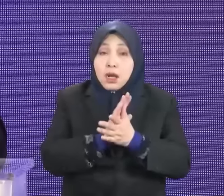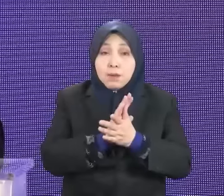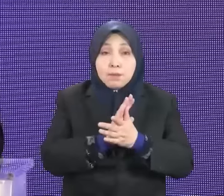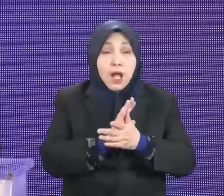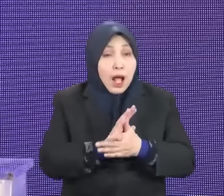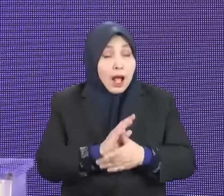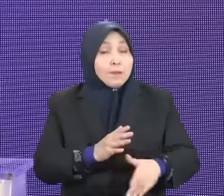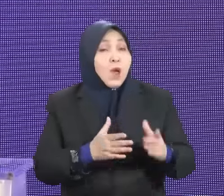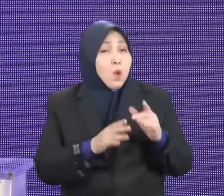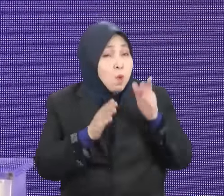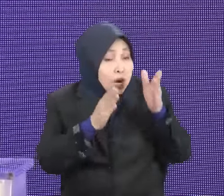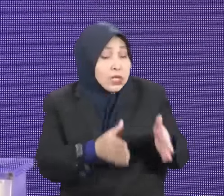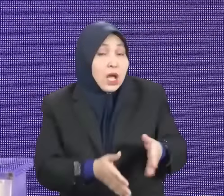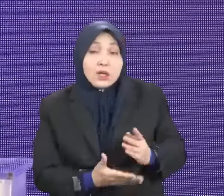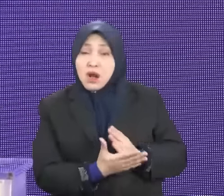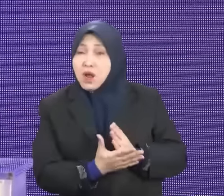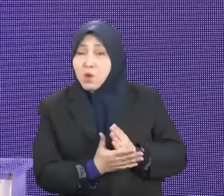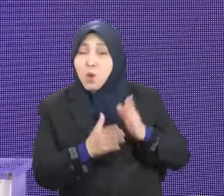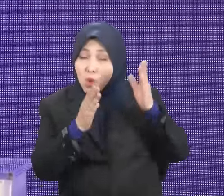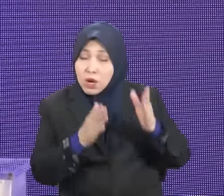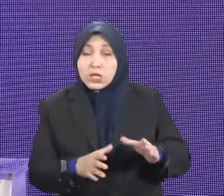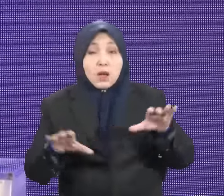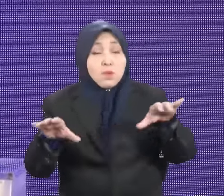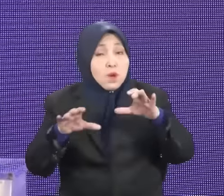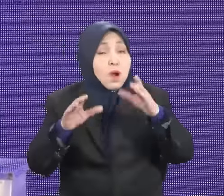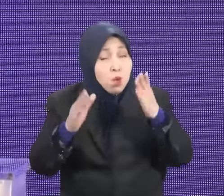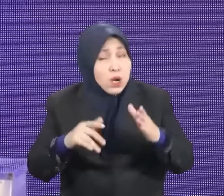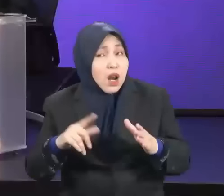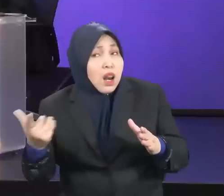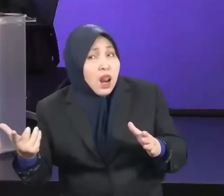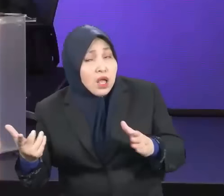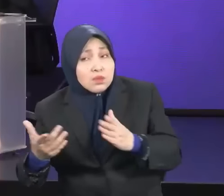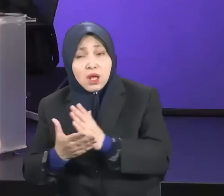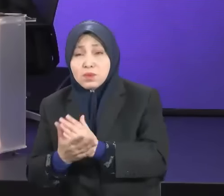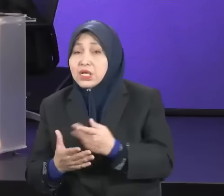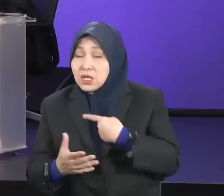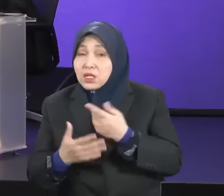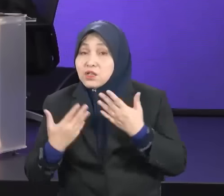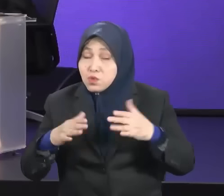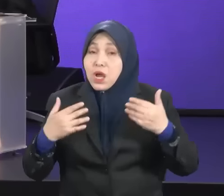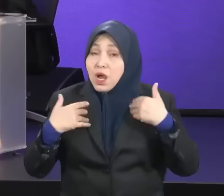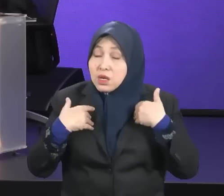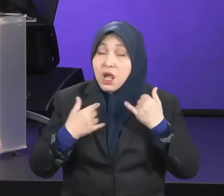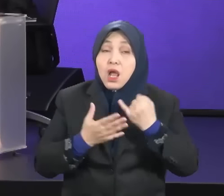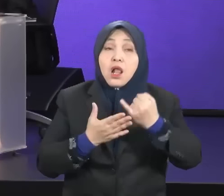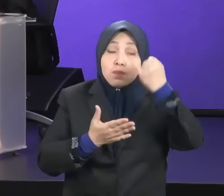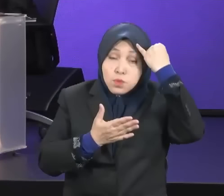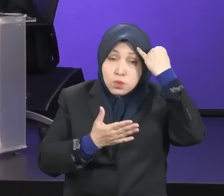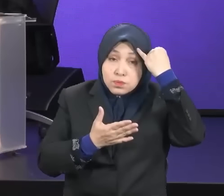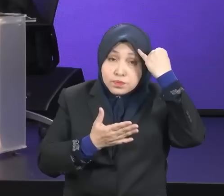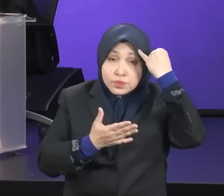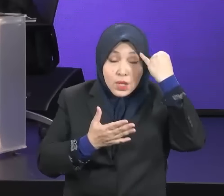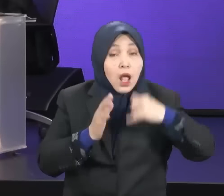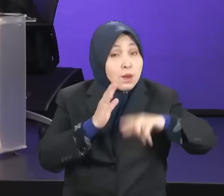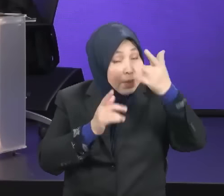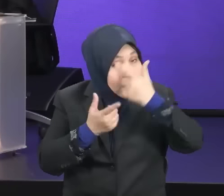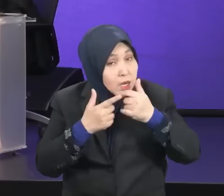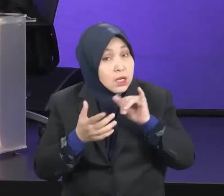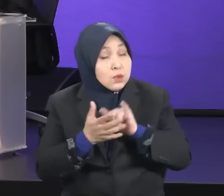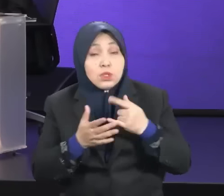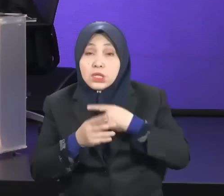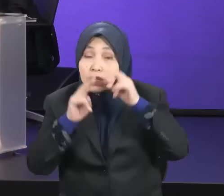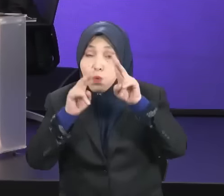kalau ada lah ya orang yang membuatkan orang lain ragu disebabkan kita udah ada ilmu dan lebih dari itu bila kita